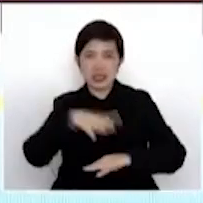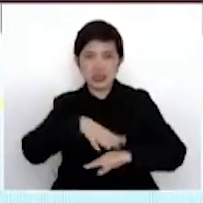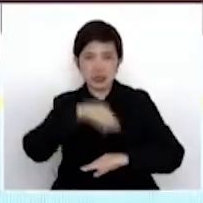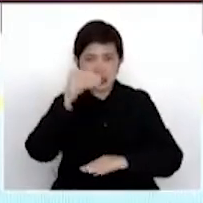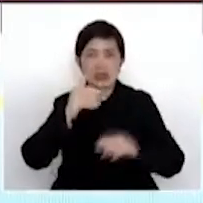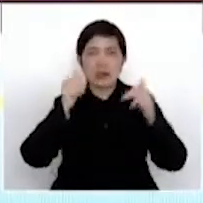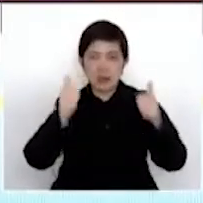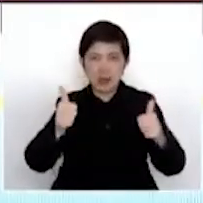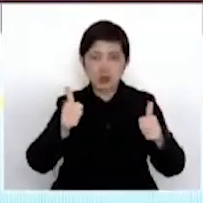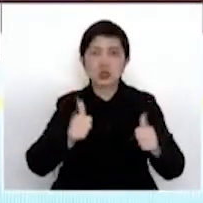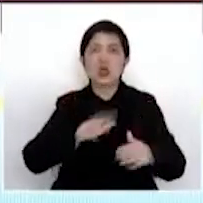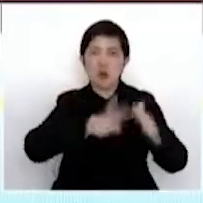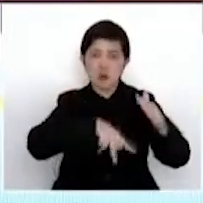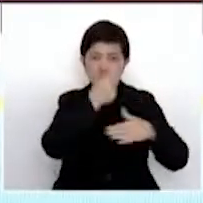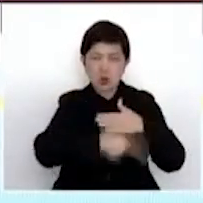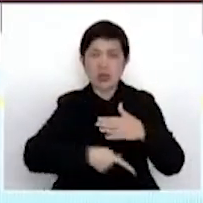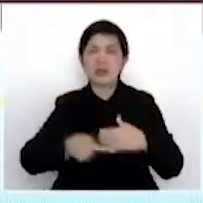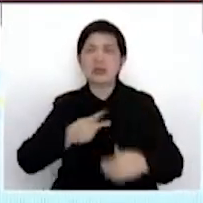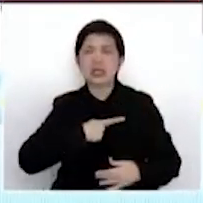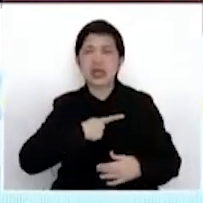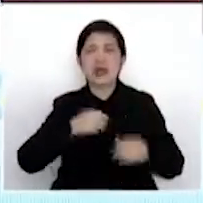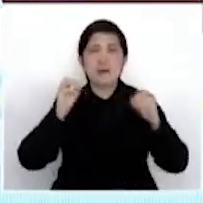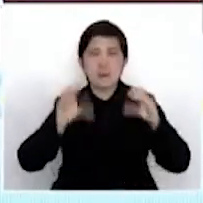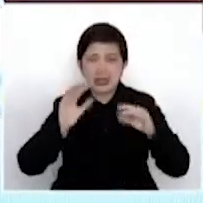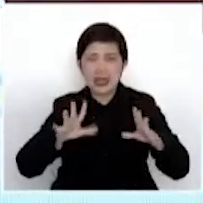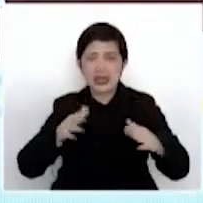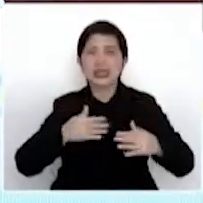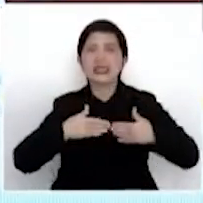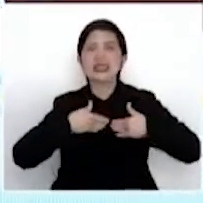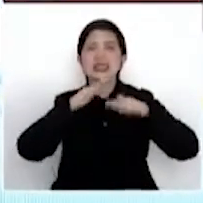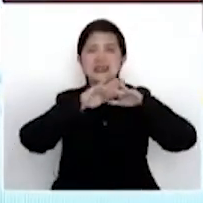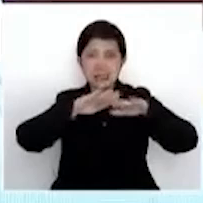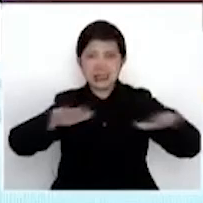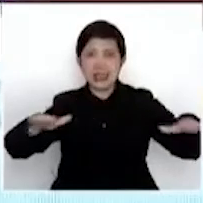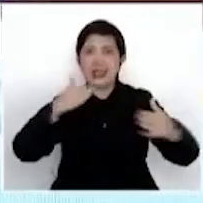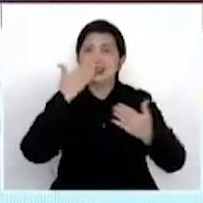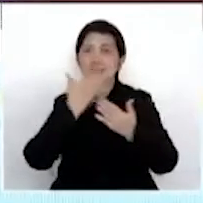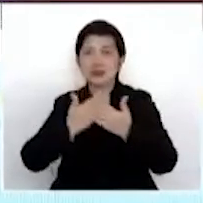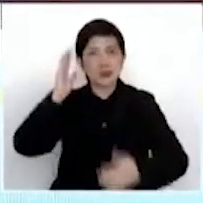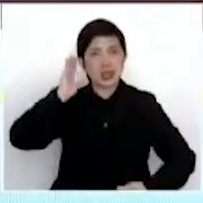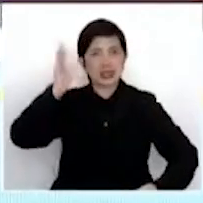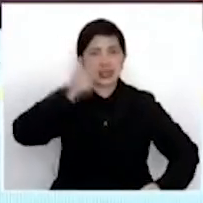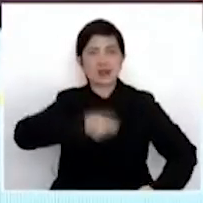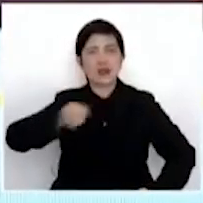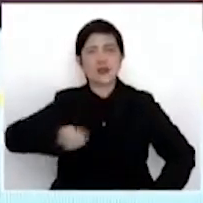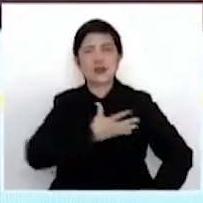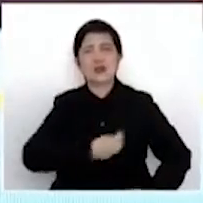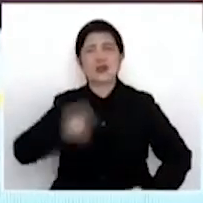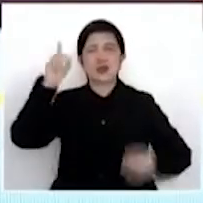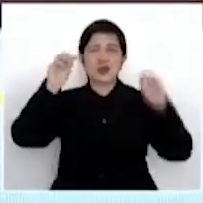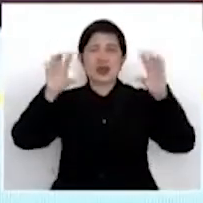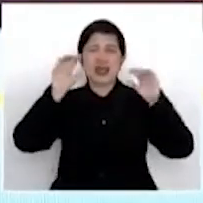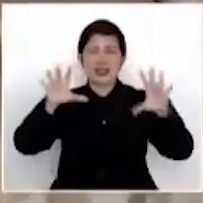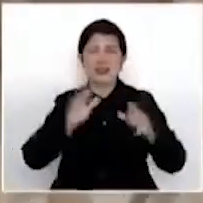kartu-kartuan dan semuanya akan lebih banyak dan lebih sejahtera Terima kasih wasalamualaikum warahmatullahi